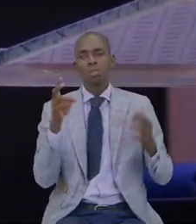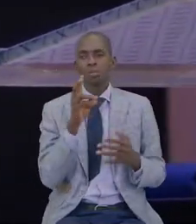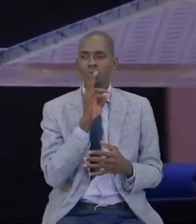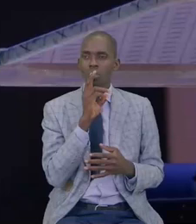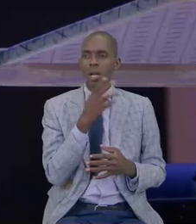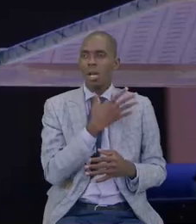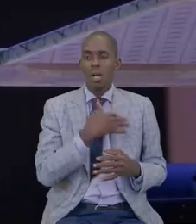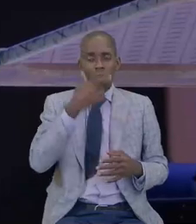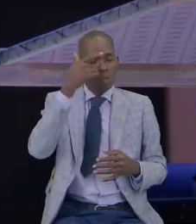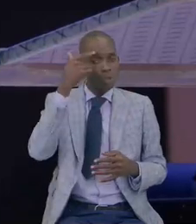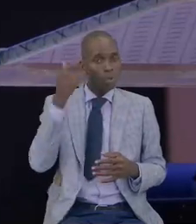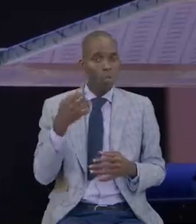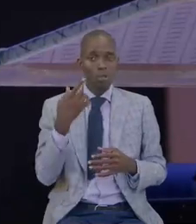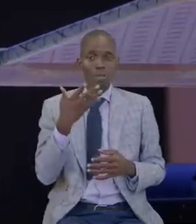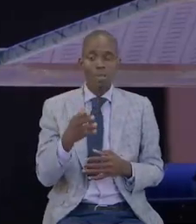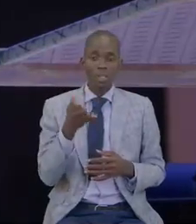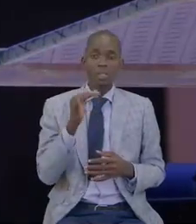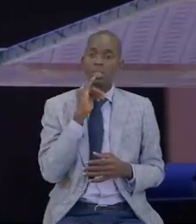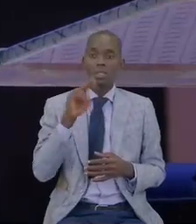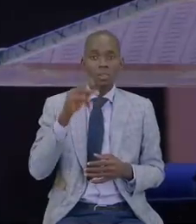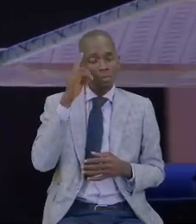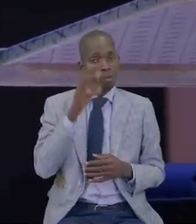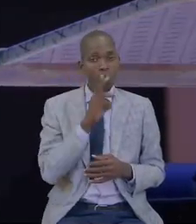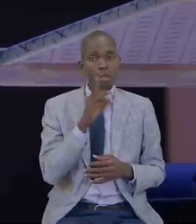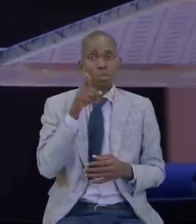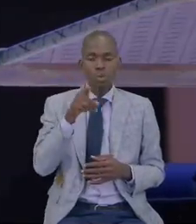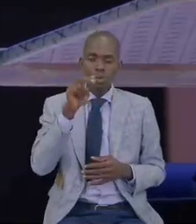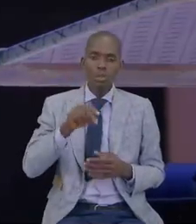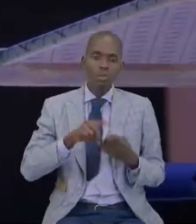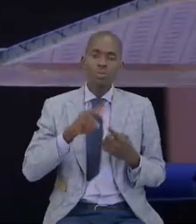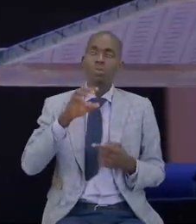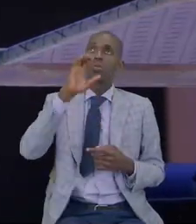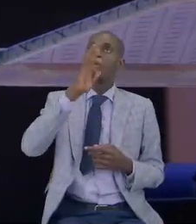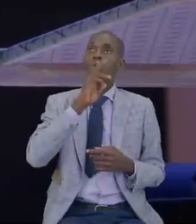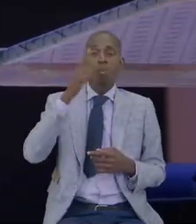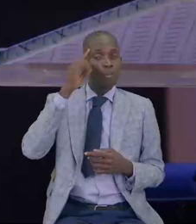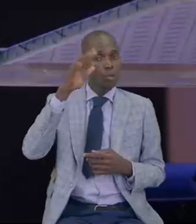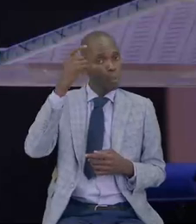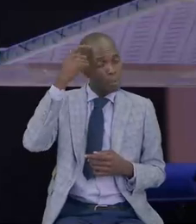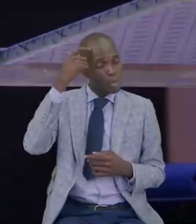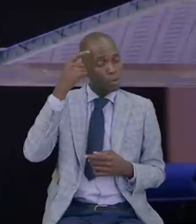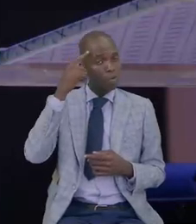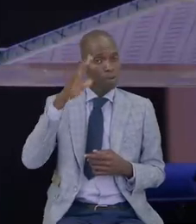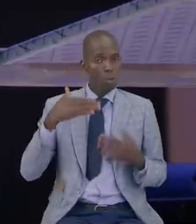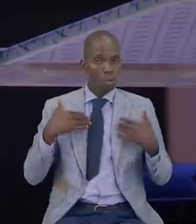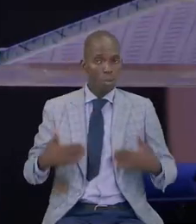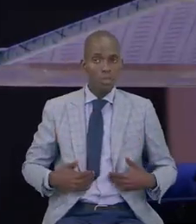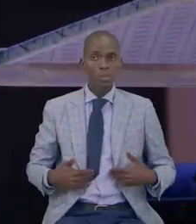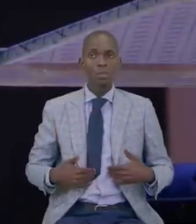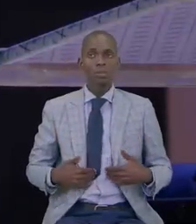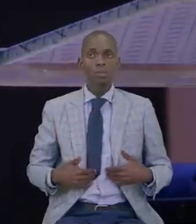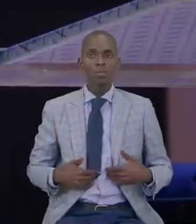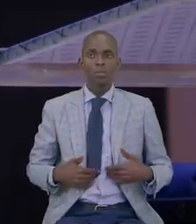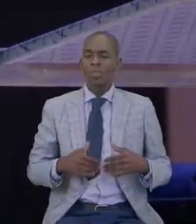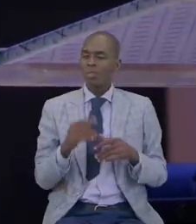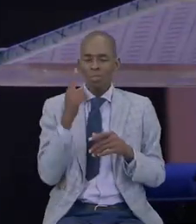Et parce que c'est beaucoup d'eau, tu as besoin d'eau. Tu as besoin d'eau pour le cerveau, l'eau pour le corps. Tu as besoin de l'eau pour toutes les parties